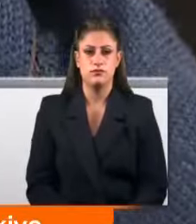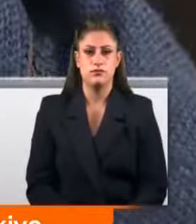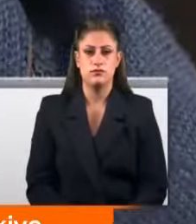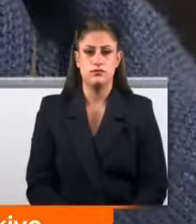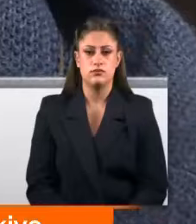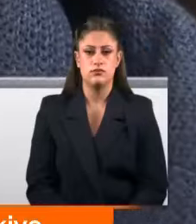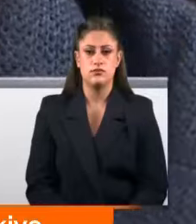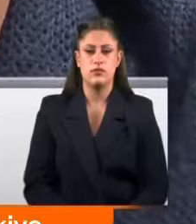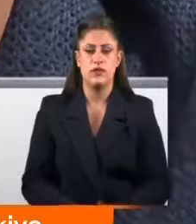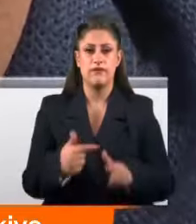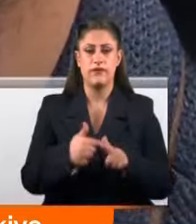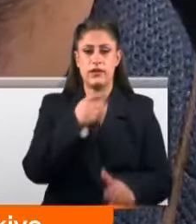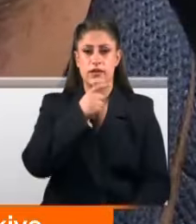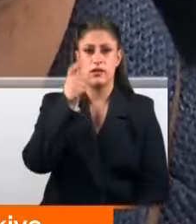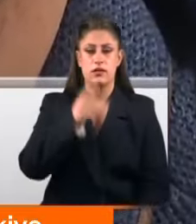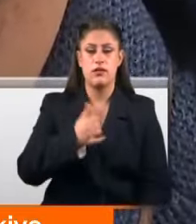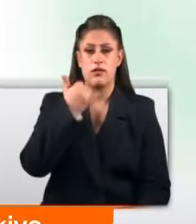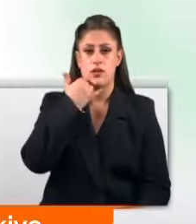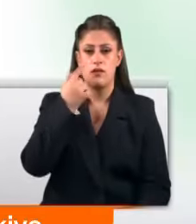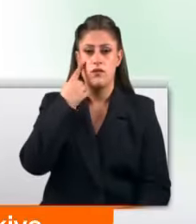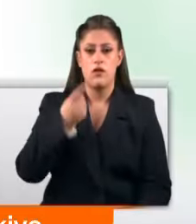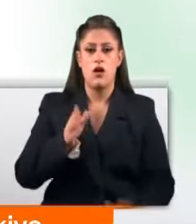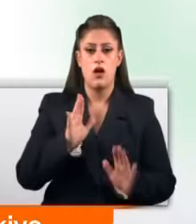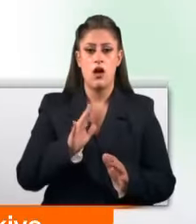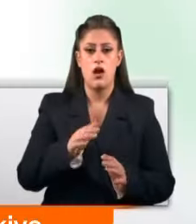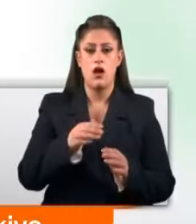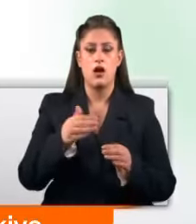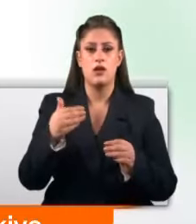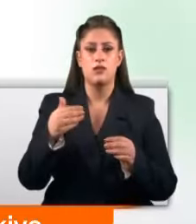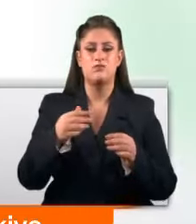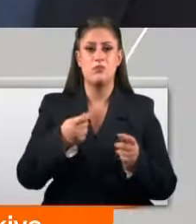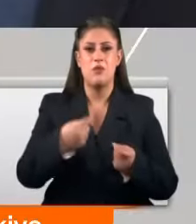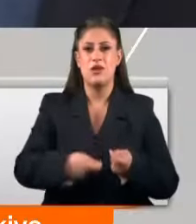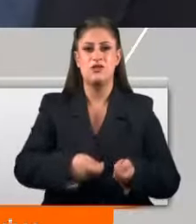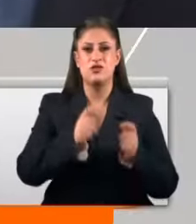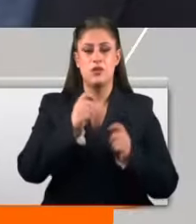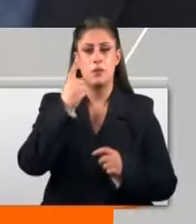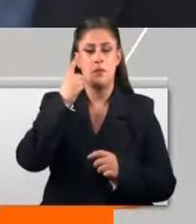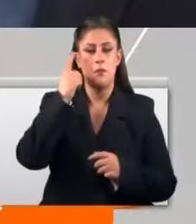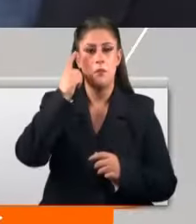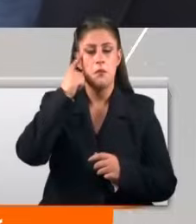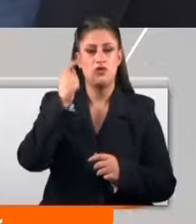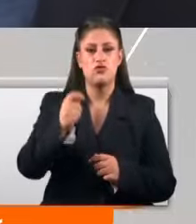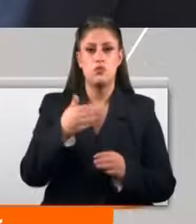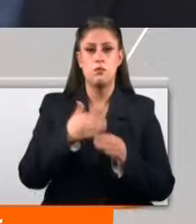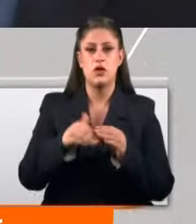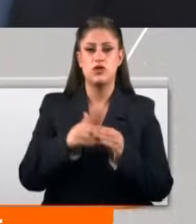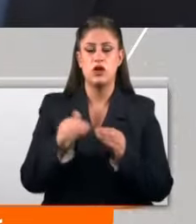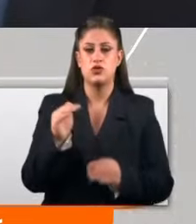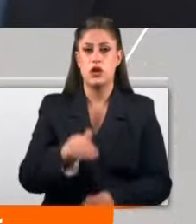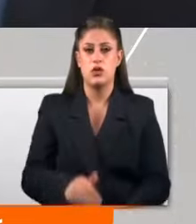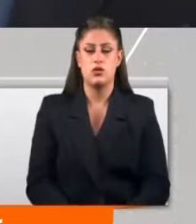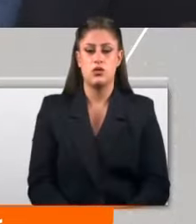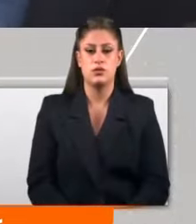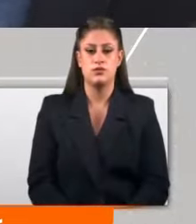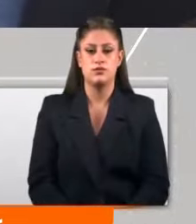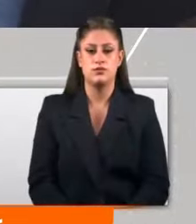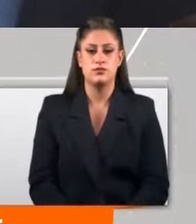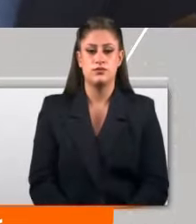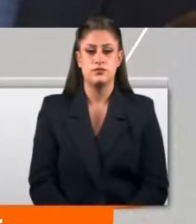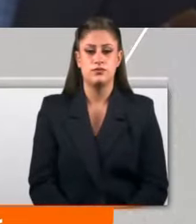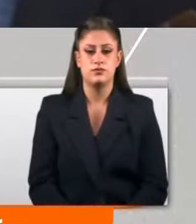öğreniyorum. Fikret Soyal'ın cep telefonuna hala kredi başvuru mesajları geliyor. Gerçekte benim olmayan 650 bin civarı bir borcum var